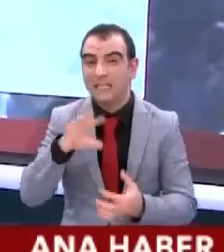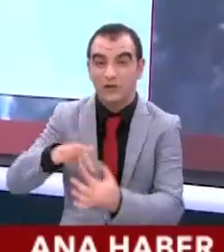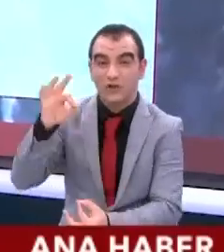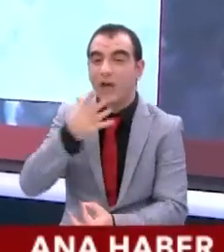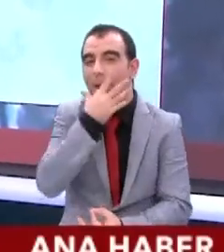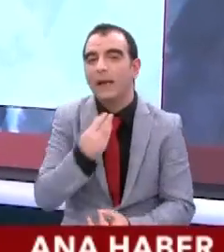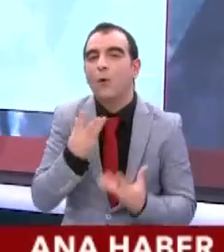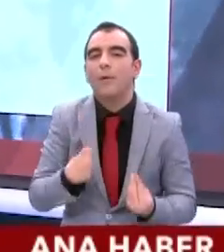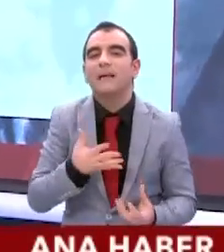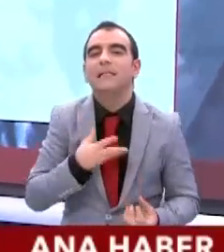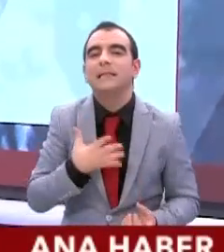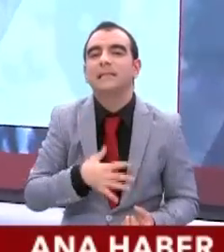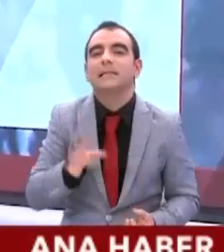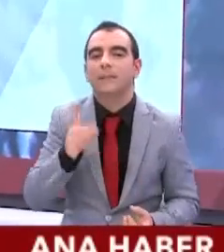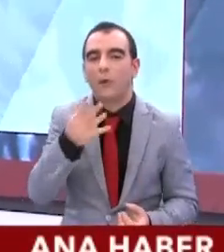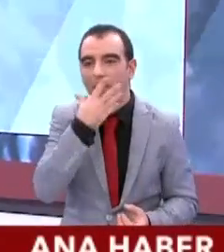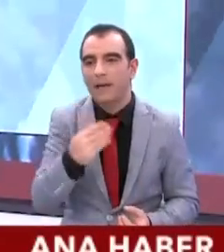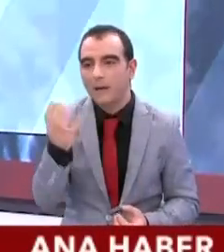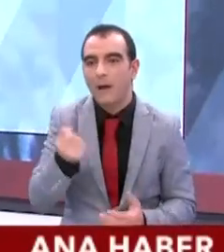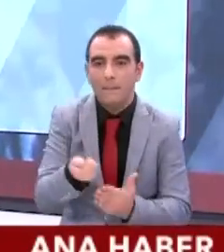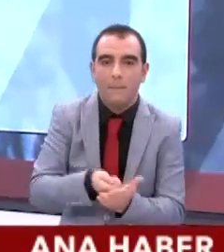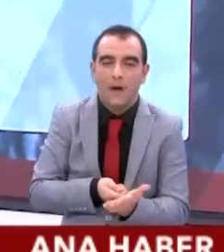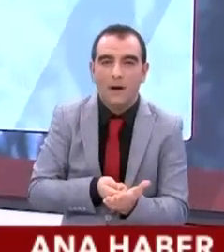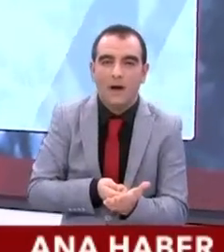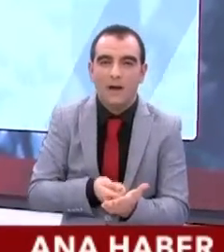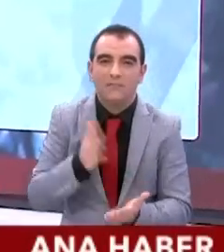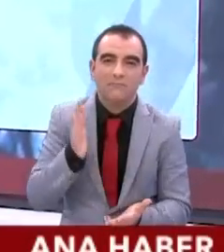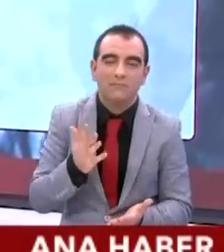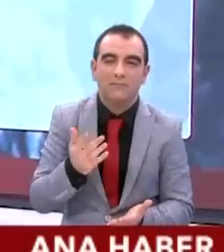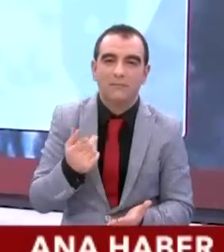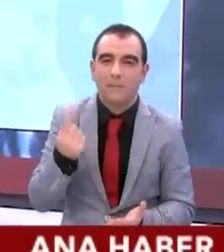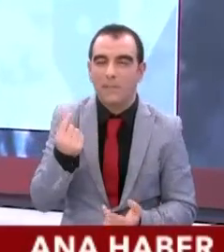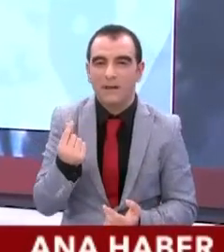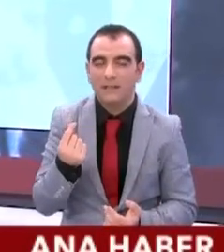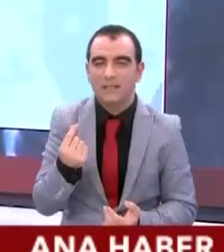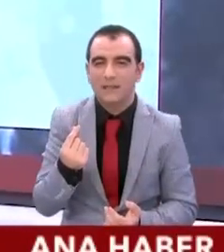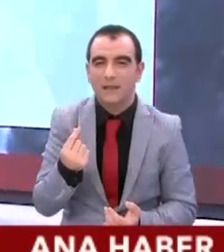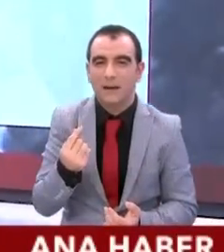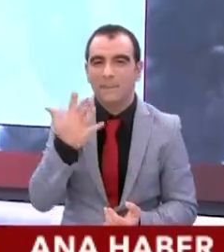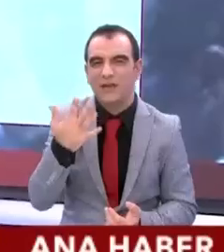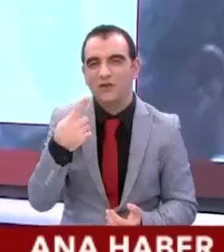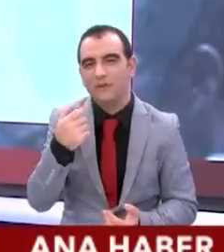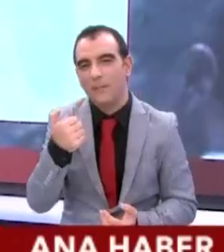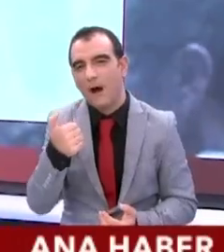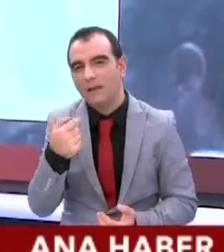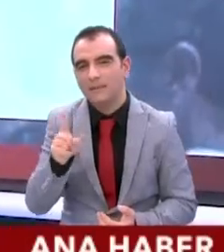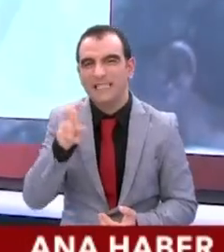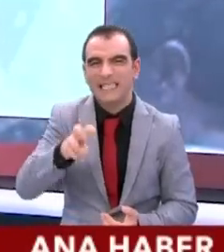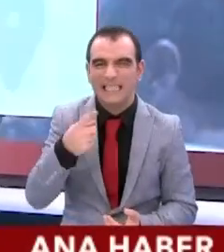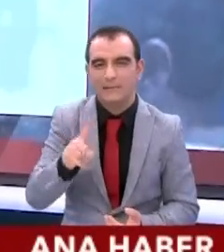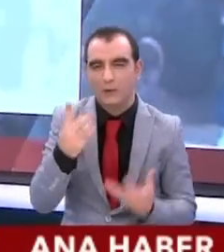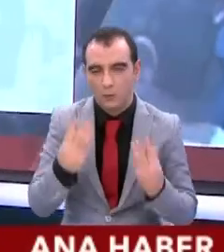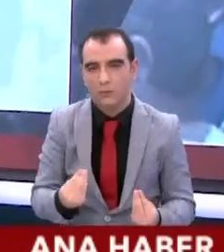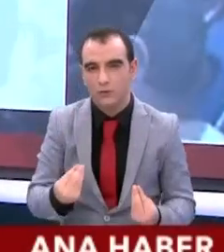hesap yapıyor Adam haklı emekli maaşı Taş çatlasın Beş altı bin lira 8000 lira olacak